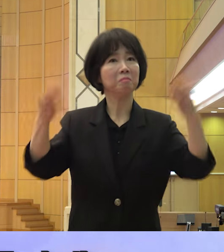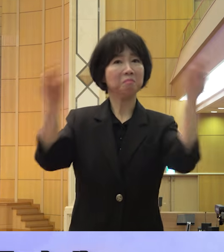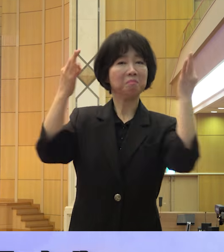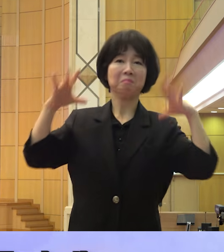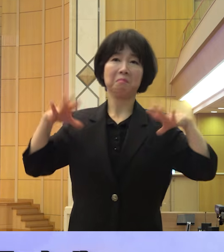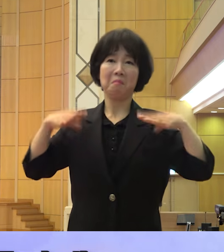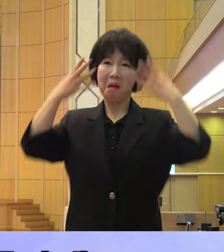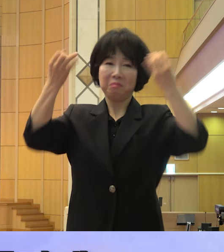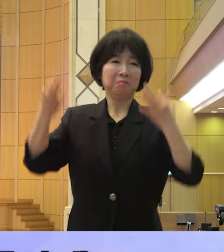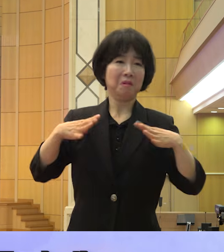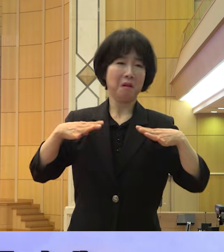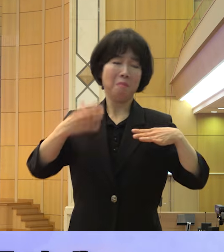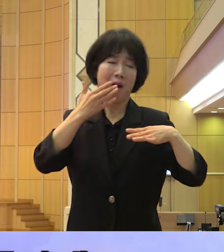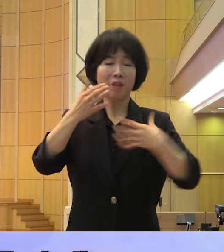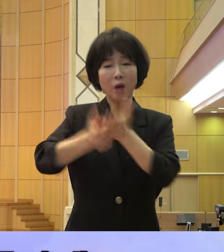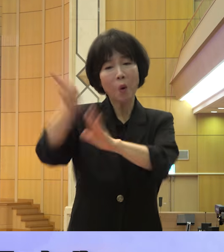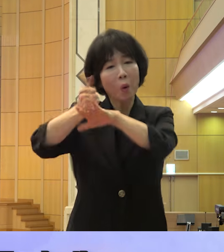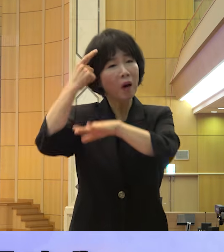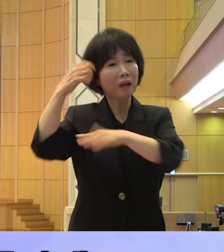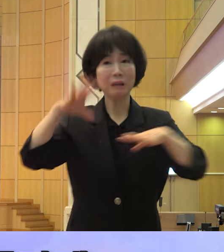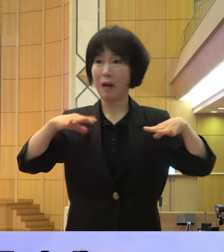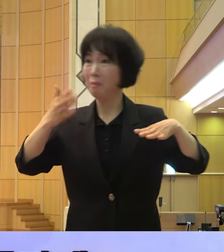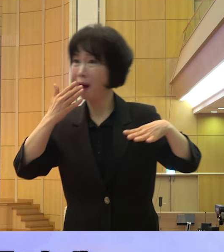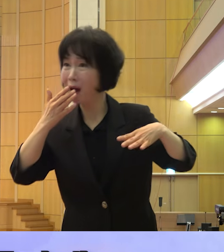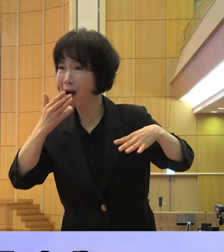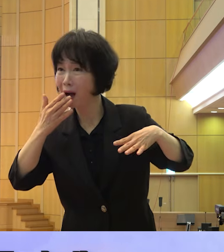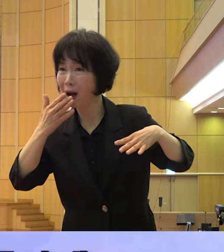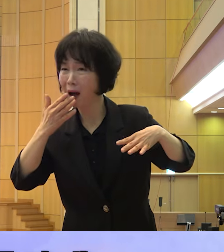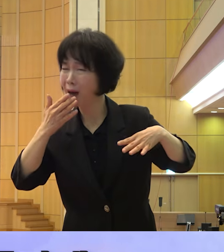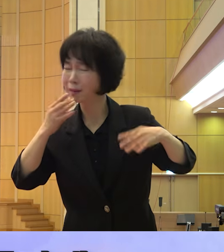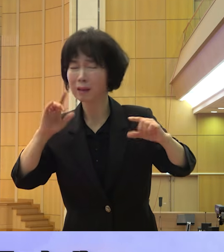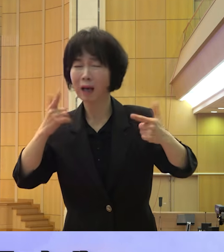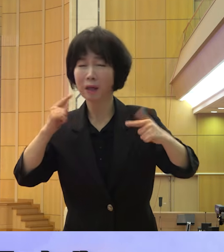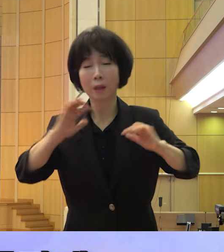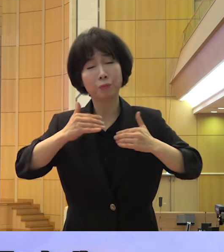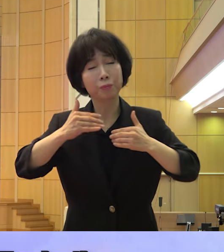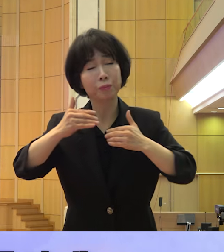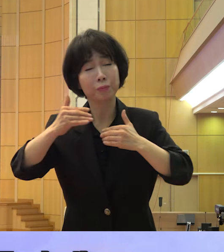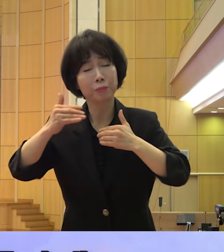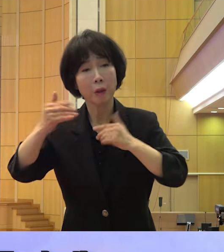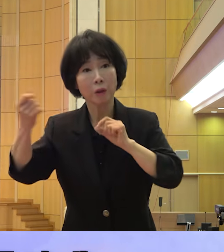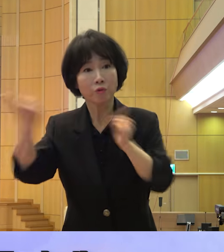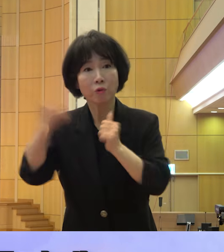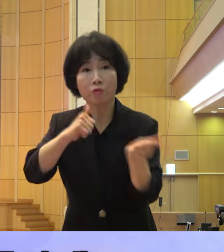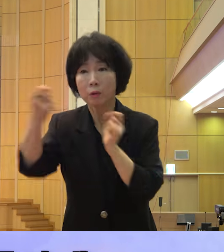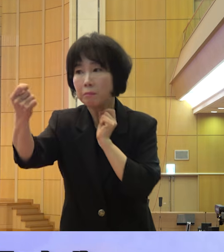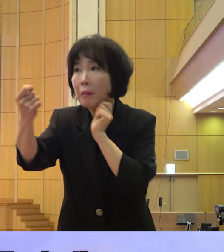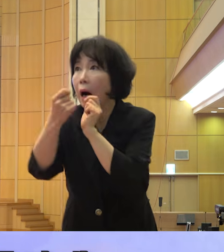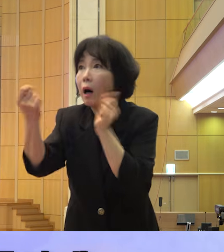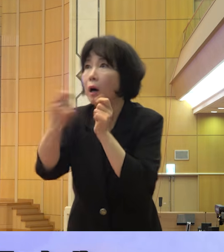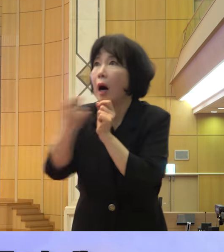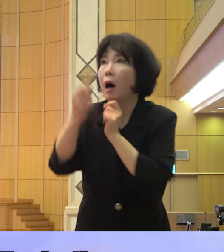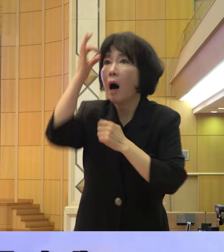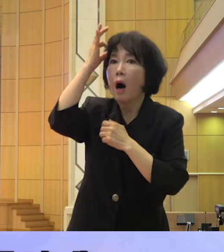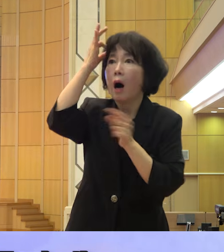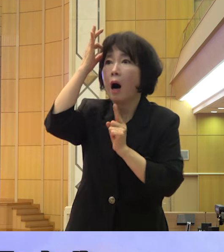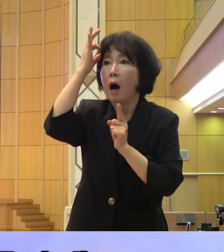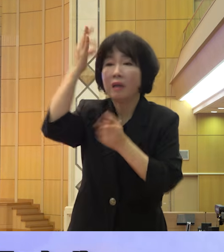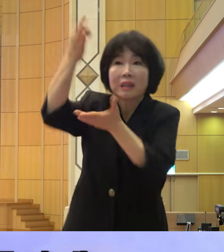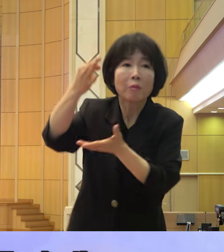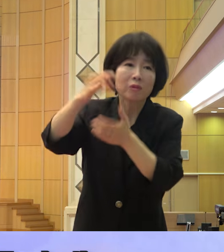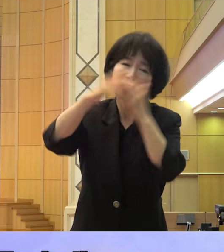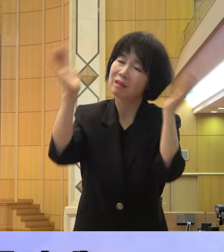성공했다 라고 말할지 모르지만, 딱 죽음이 내 앞에 다가오면 다